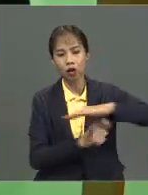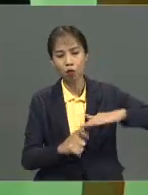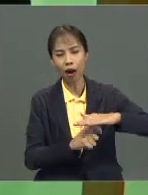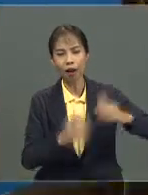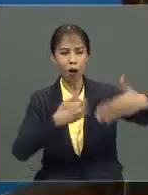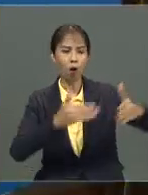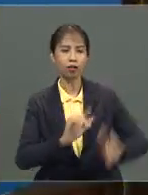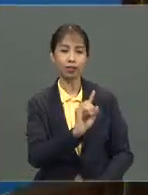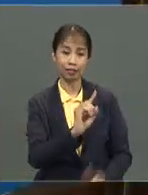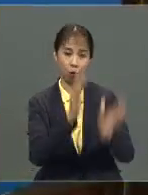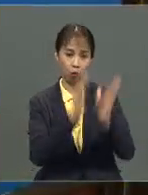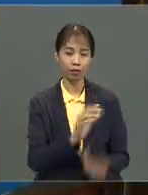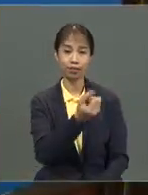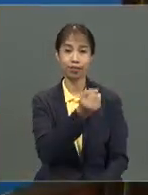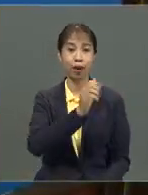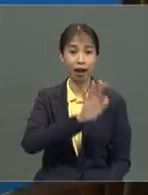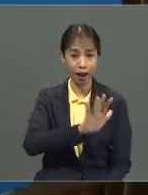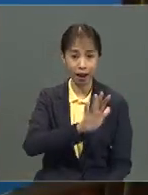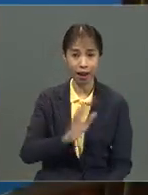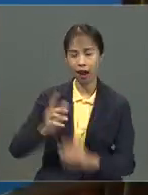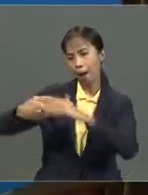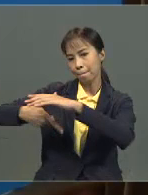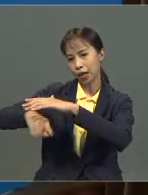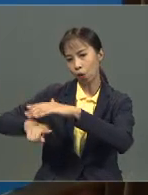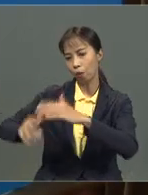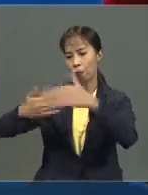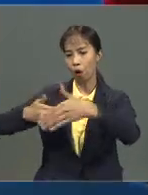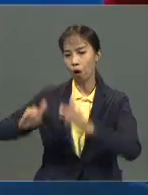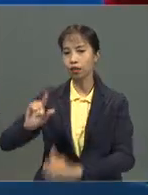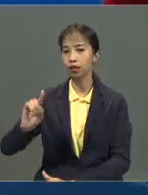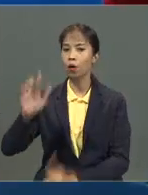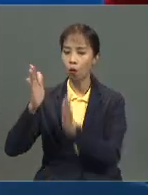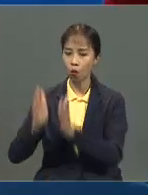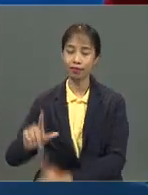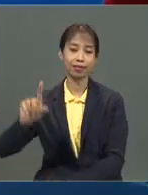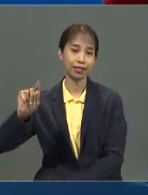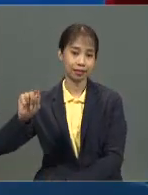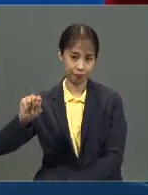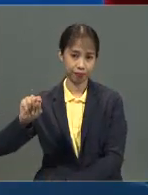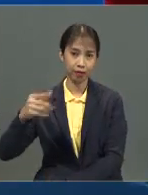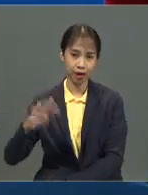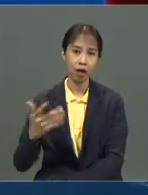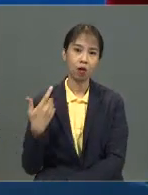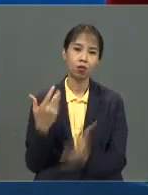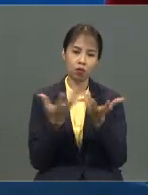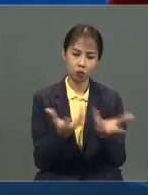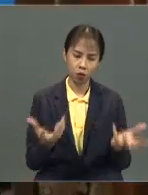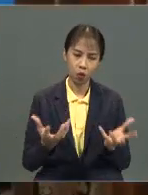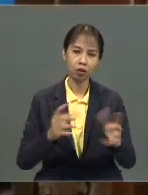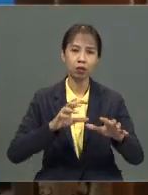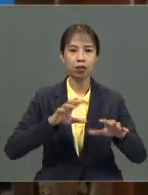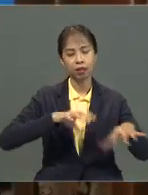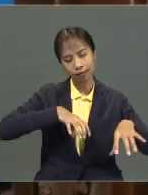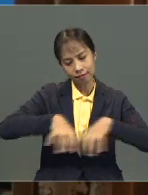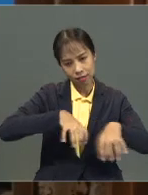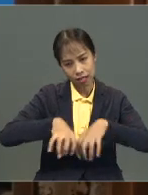นต่อห้องและระดับชั้นประถมนะคะจำกัดไม่เกิน20คนต่อห้องรวมถึงเตรียมอุปกรณ์สื่อการเรียนการสอนคัดแยกอย่